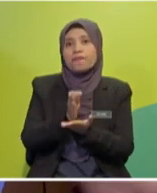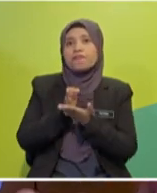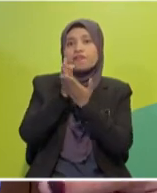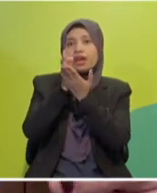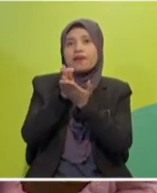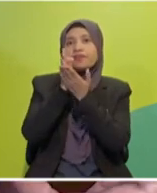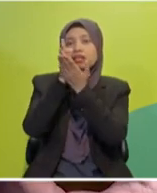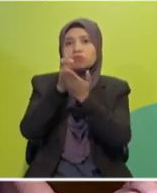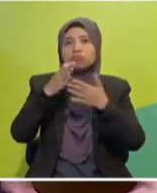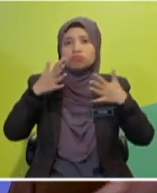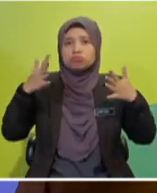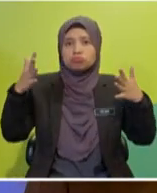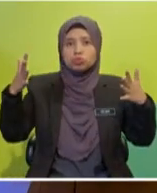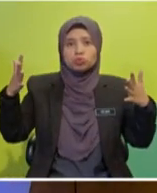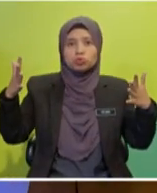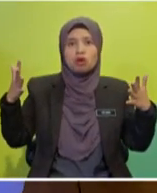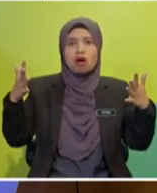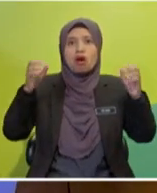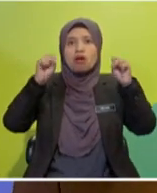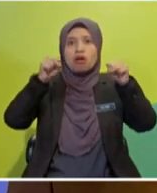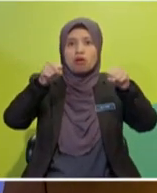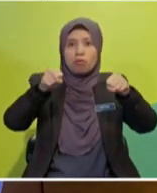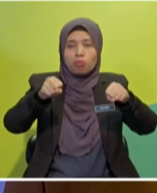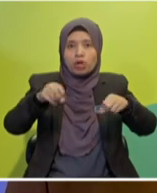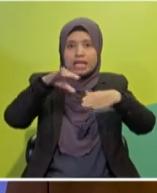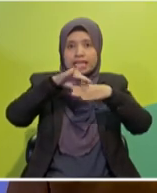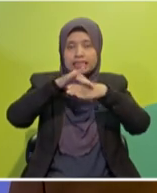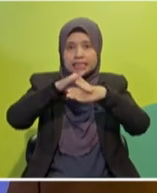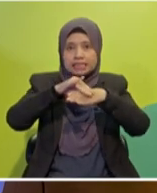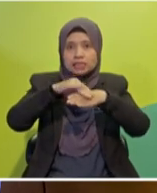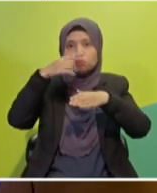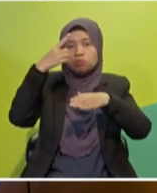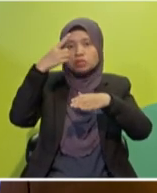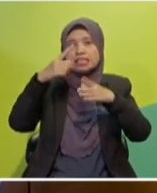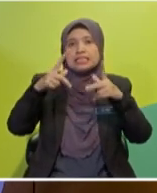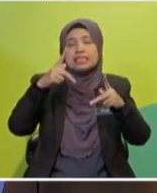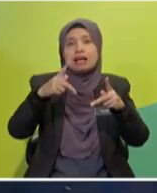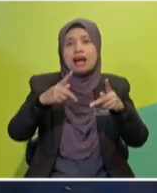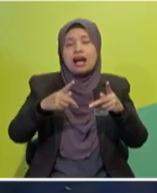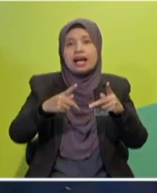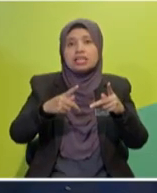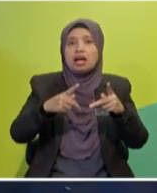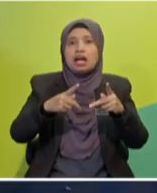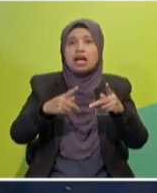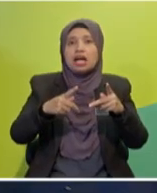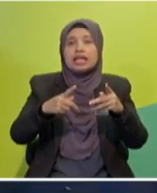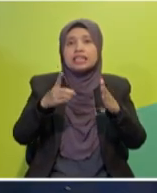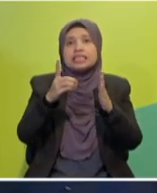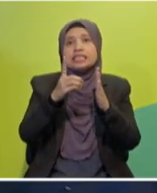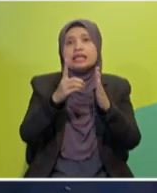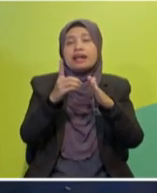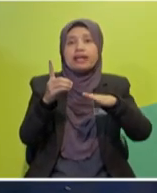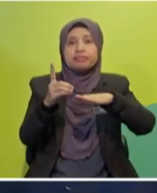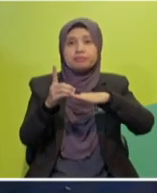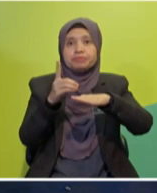Ini besar ni cikgu feri ni. Ya, feri ni boleh muat ada feri yang memuatkan kenderaan darat macam kereta.